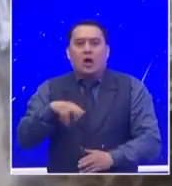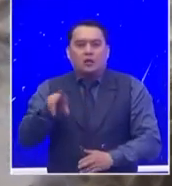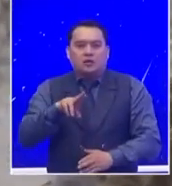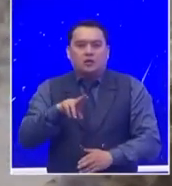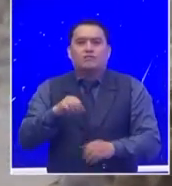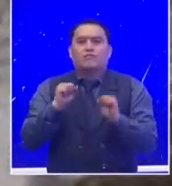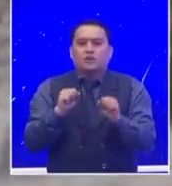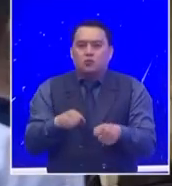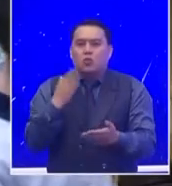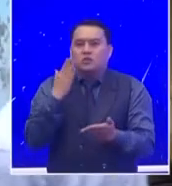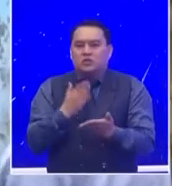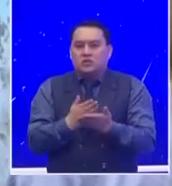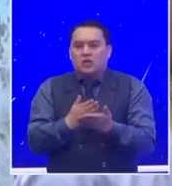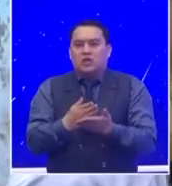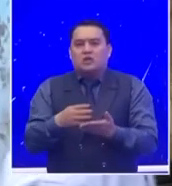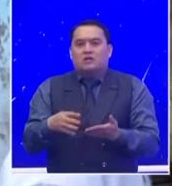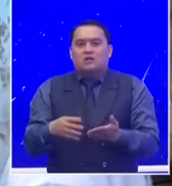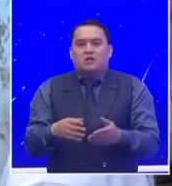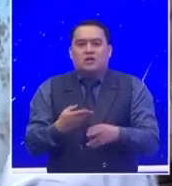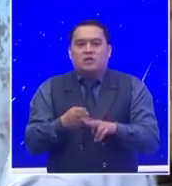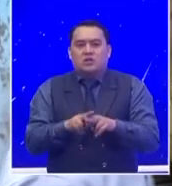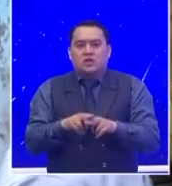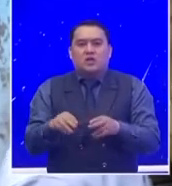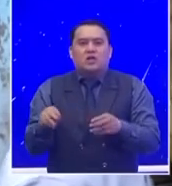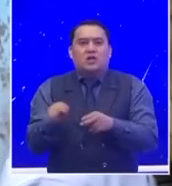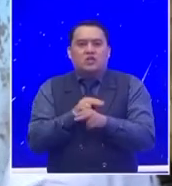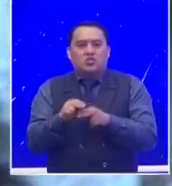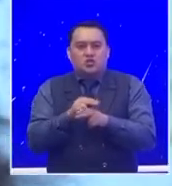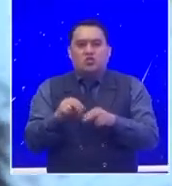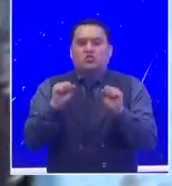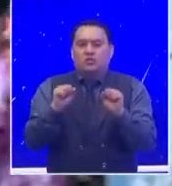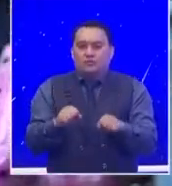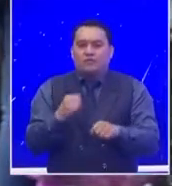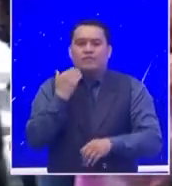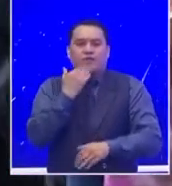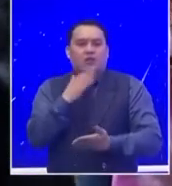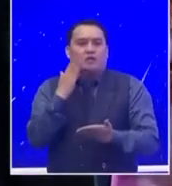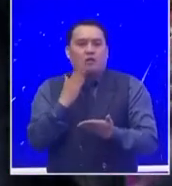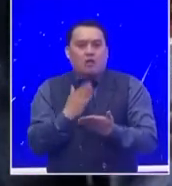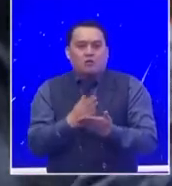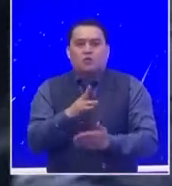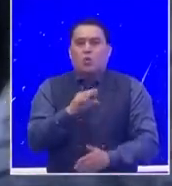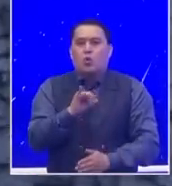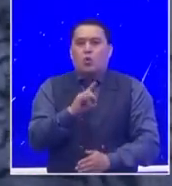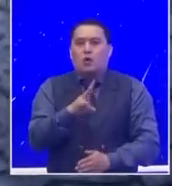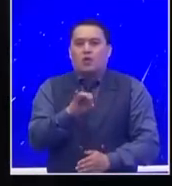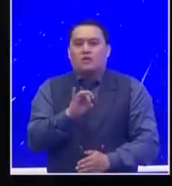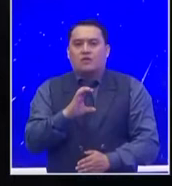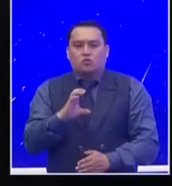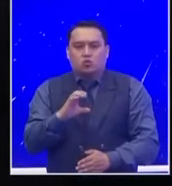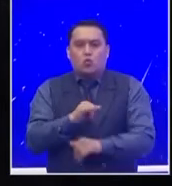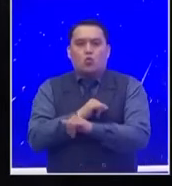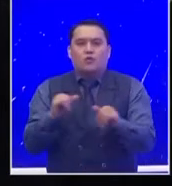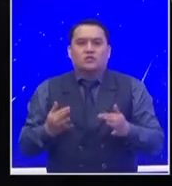небольших количествах или при тлении вызывает антиспатический эффект. Именно сейчас, на фоне пандемии коронавируса, на рынках